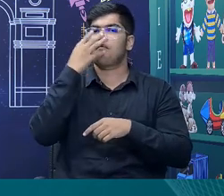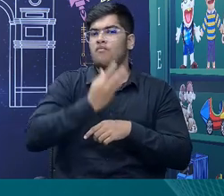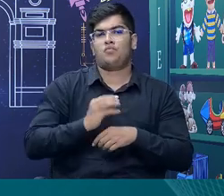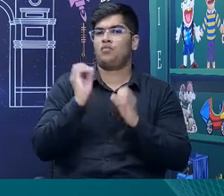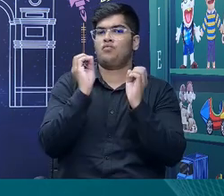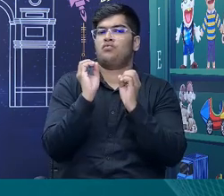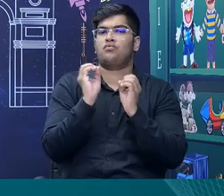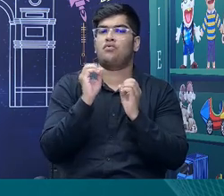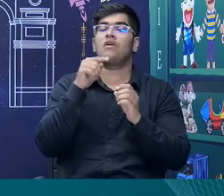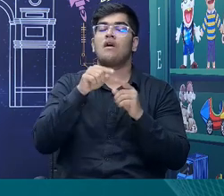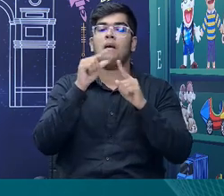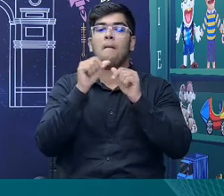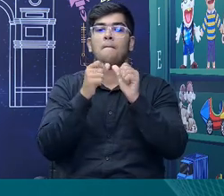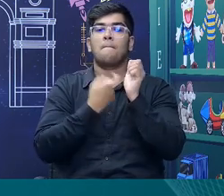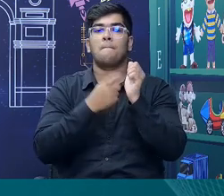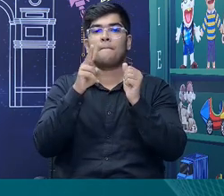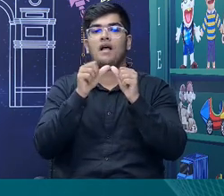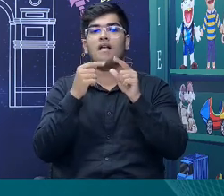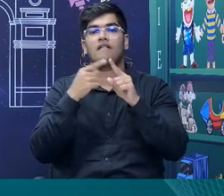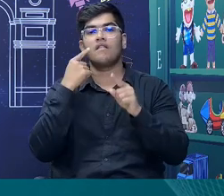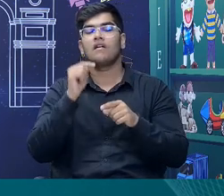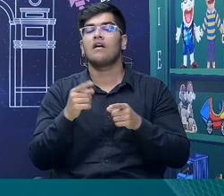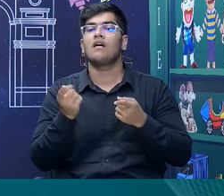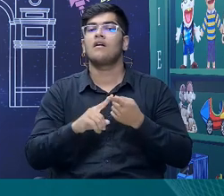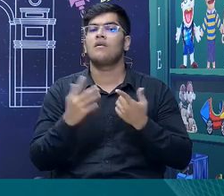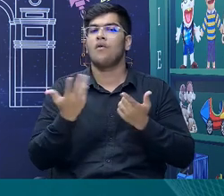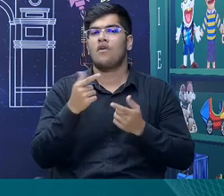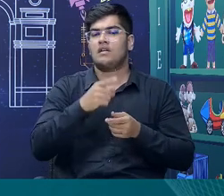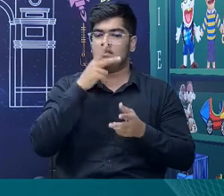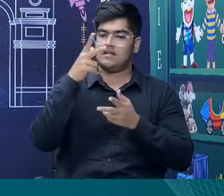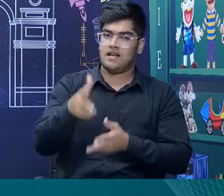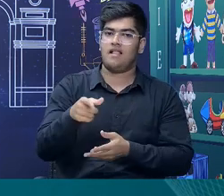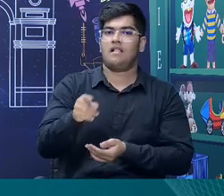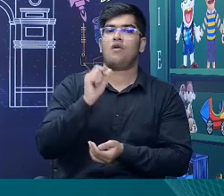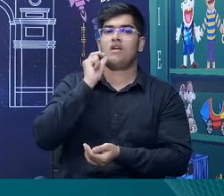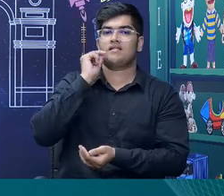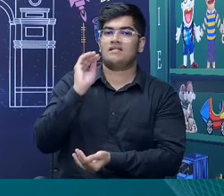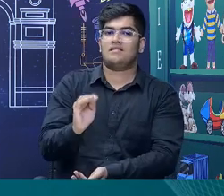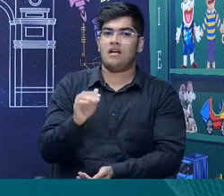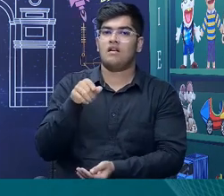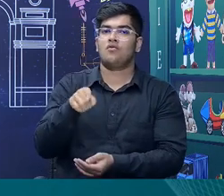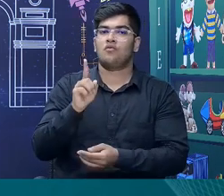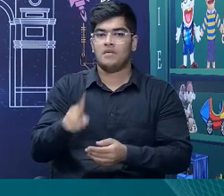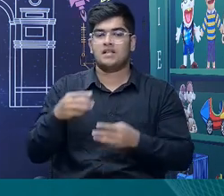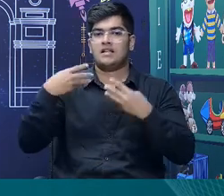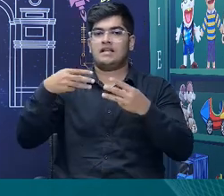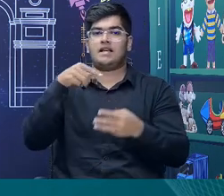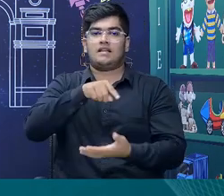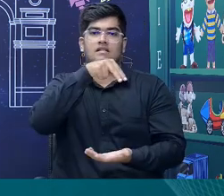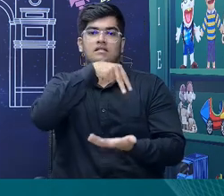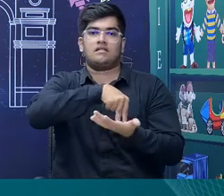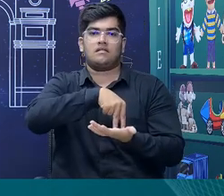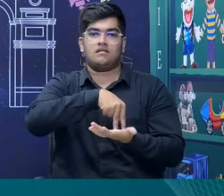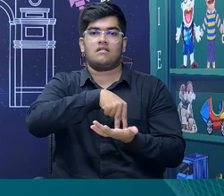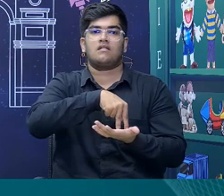पार्वती जी ने क्या किया उन्होंने गणेश जी को कहा की आप द्वारा पर खड़े द्वारा पर